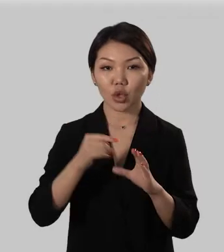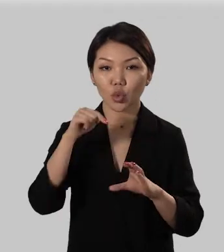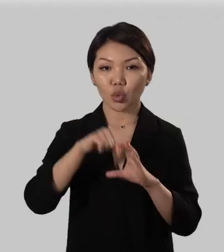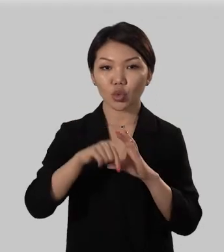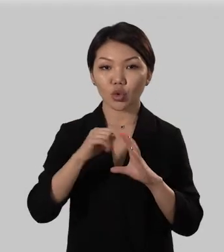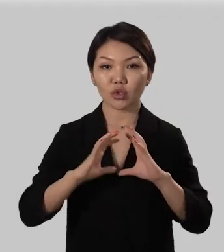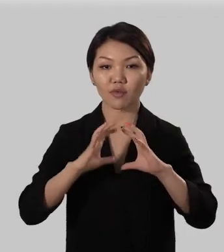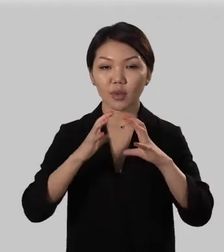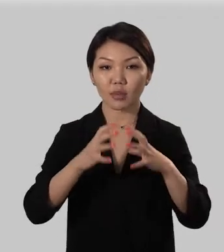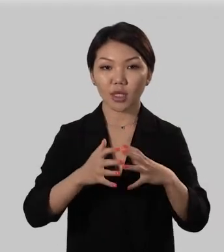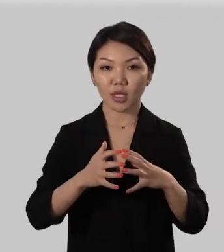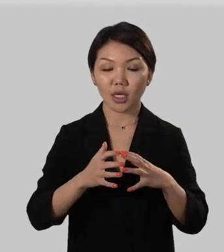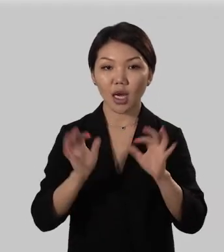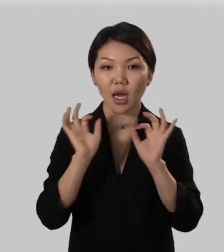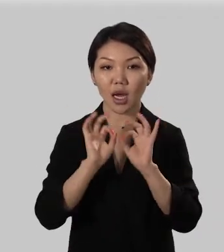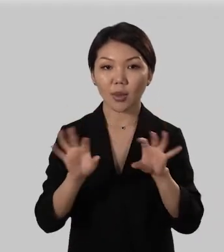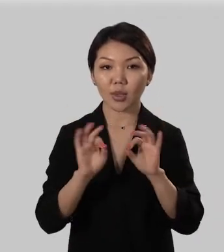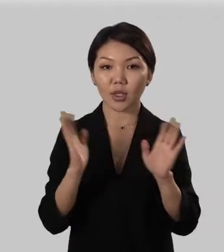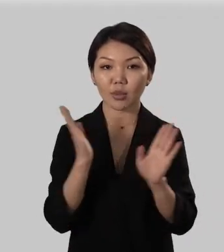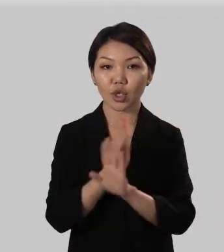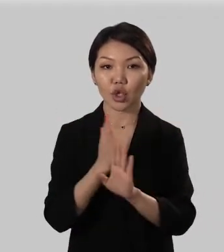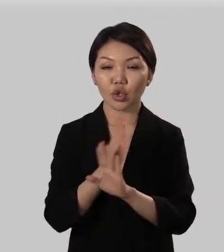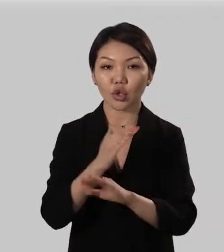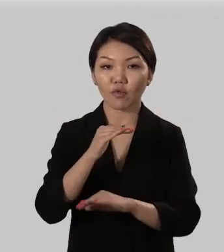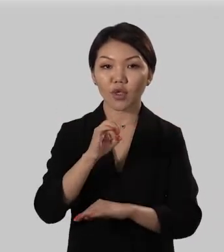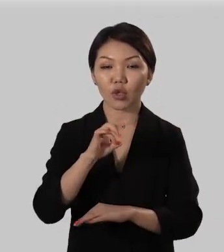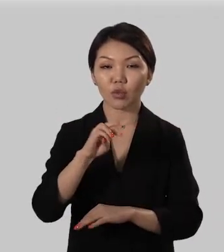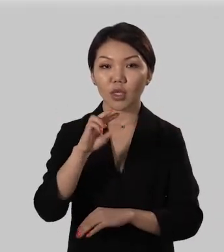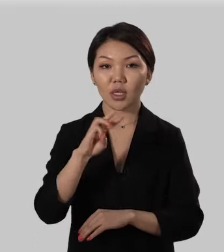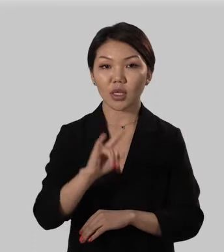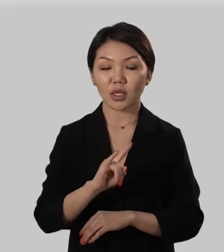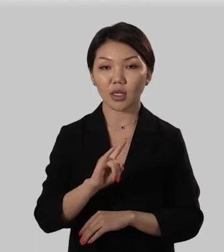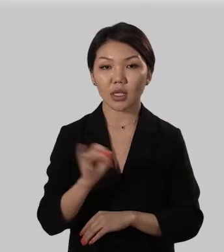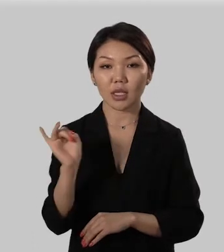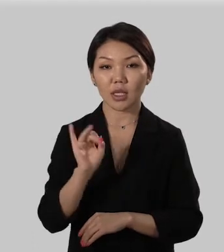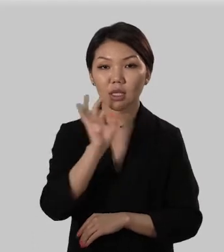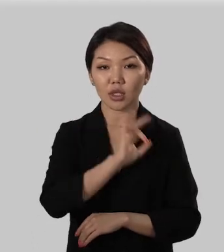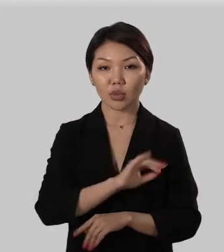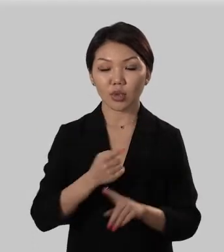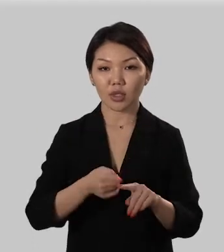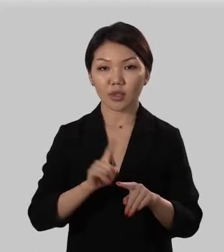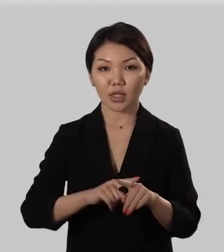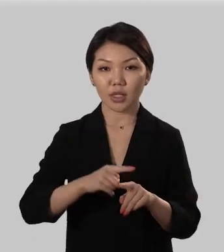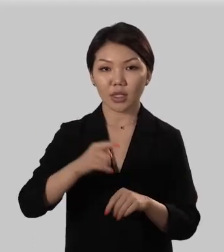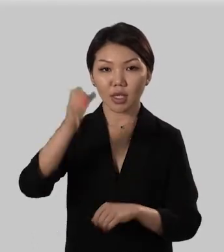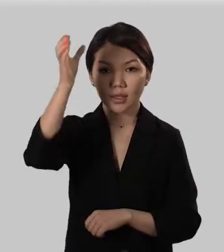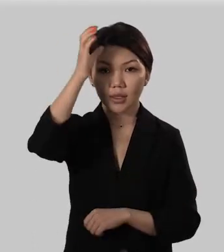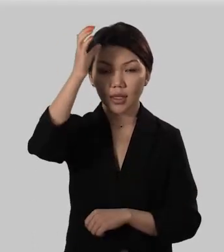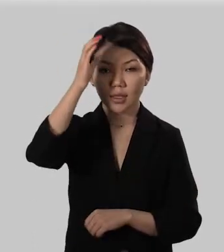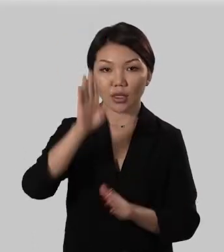устройство мира объяснить природные феномены и использовать эти знания для